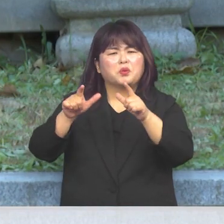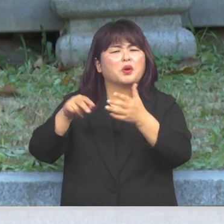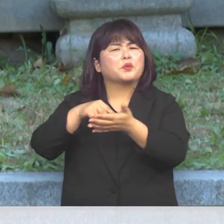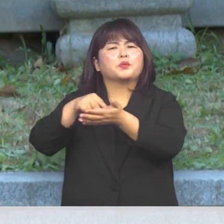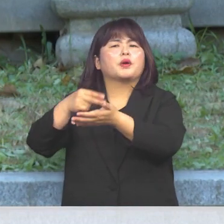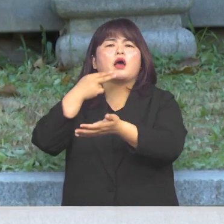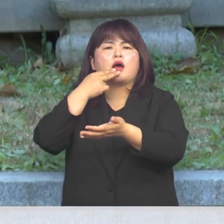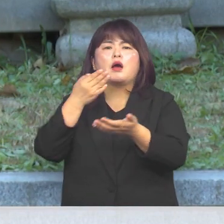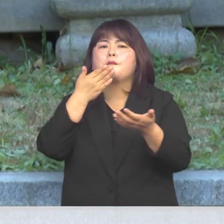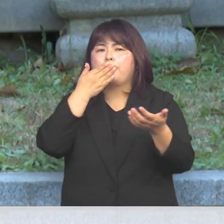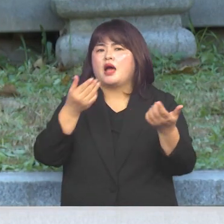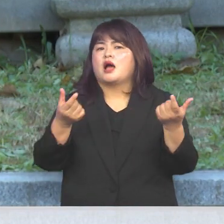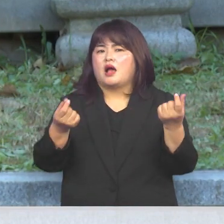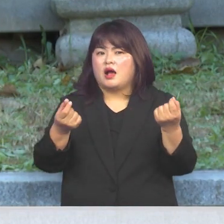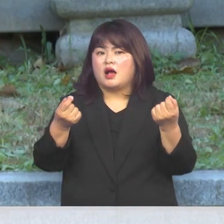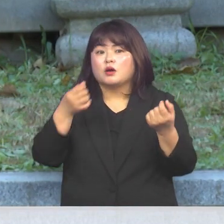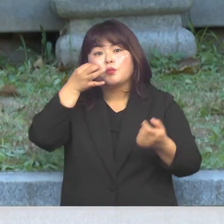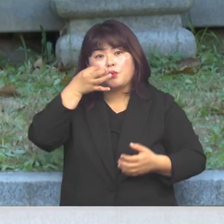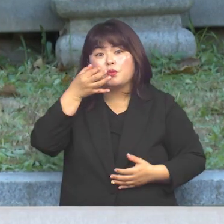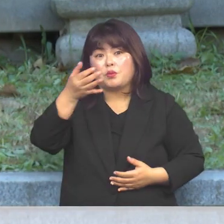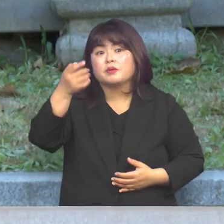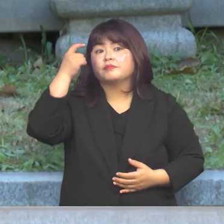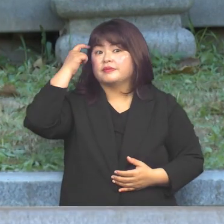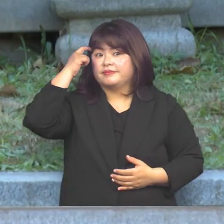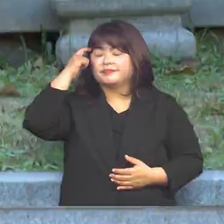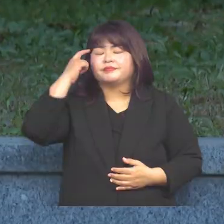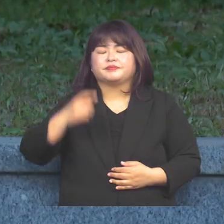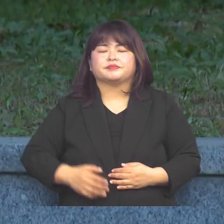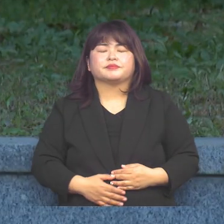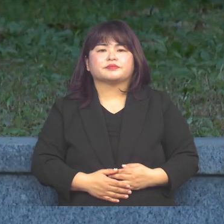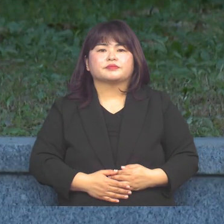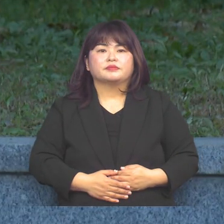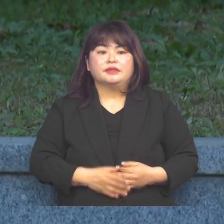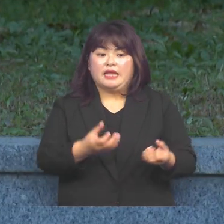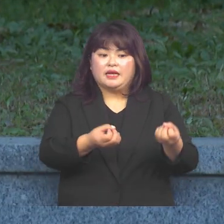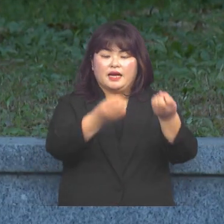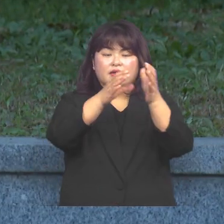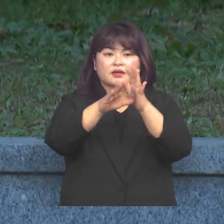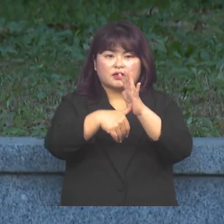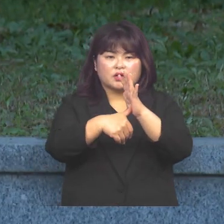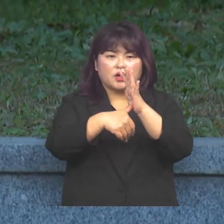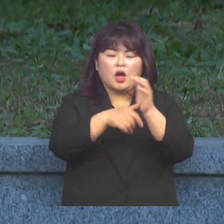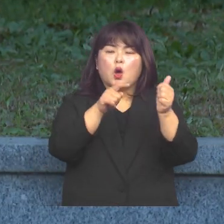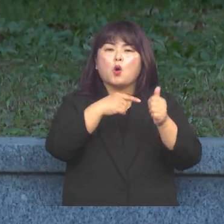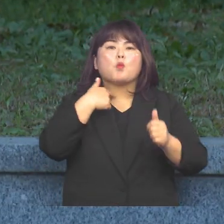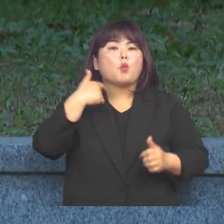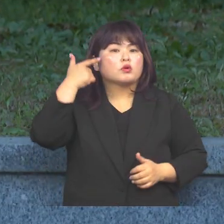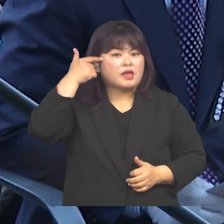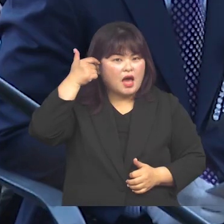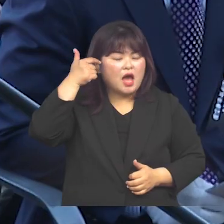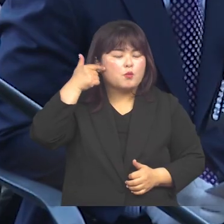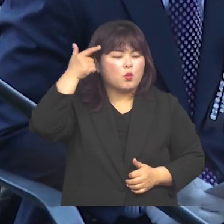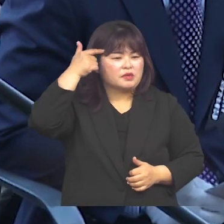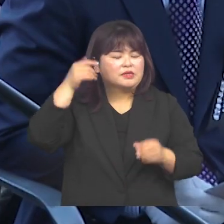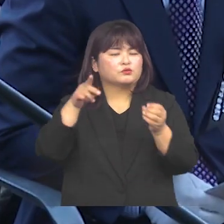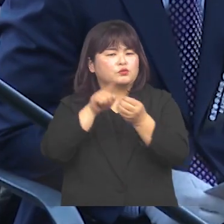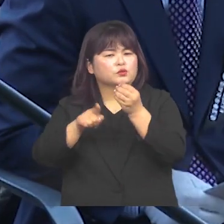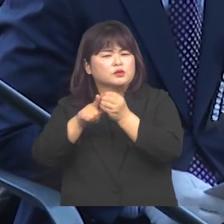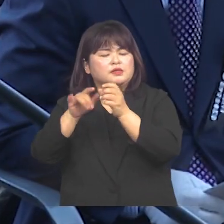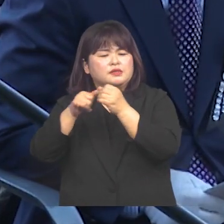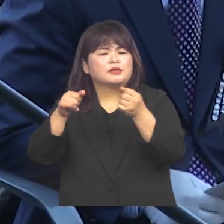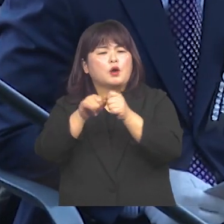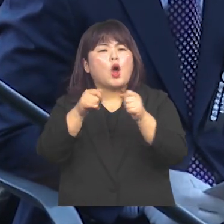않다는 것을 보여준다고 생각을 합니다. 행사는 송준우 목사와 법경 스님이 기독교와